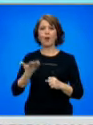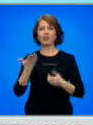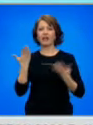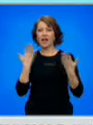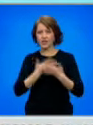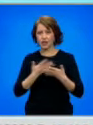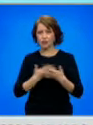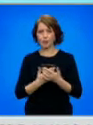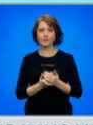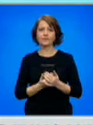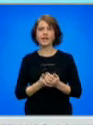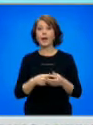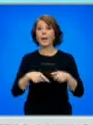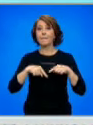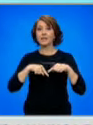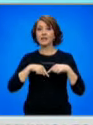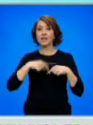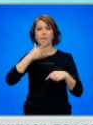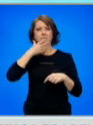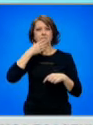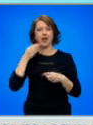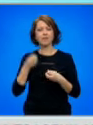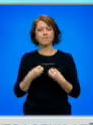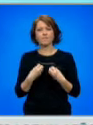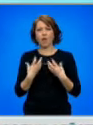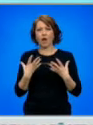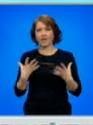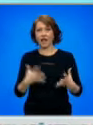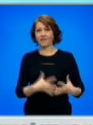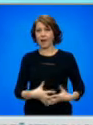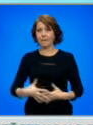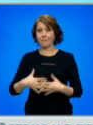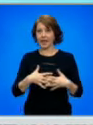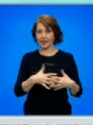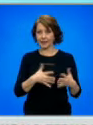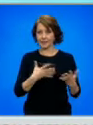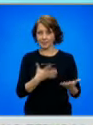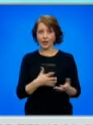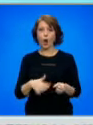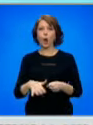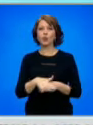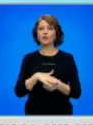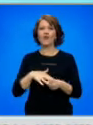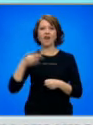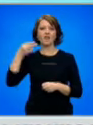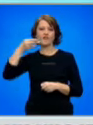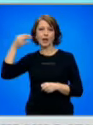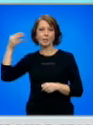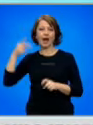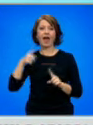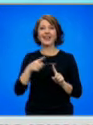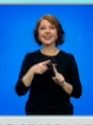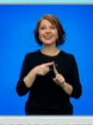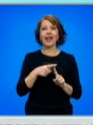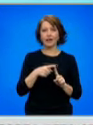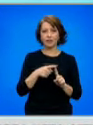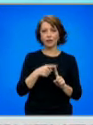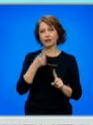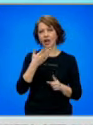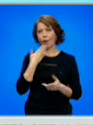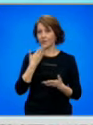Присъда за най-младата милиардерка на Америка. Дело, което цяла Америка следи с най-голям интерес. Основателката на компанията Теранос, която